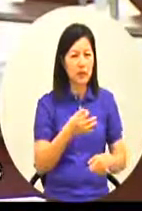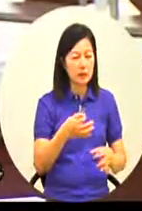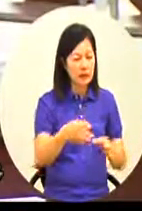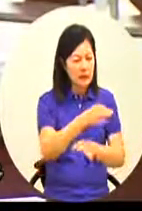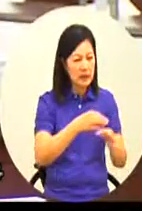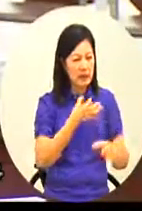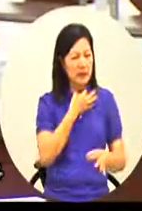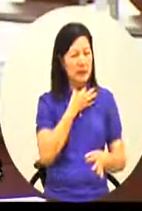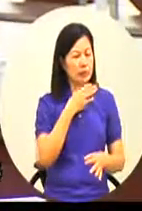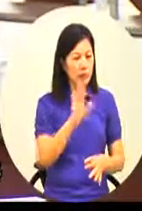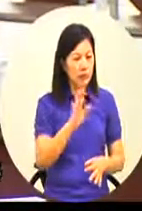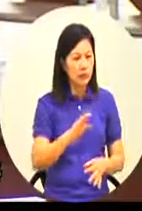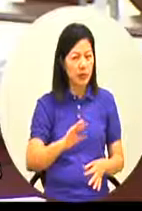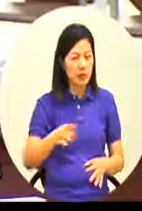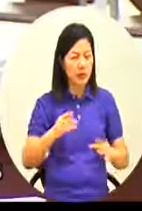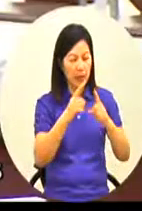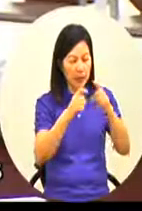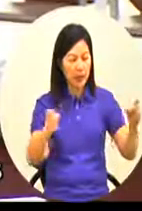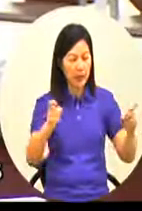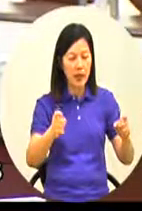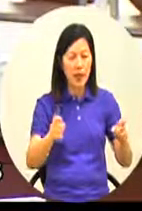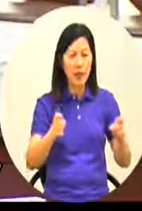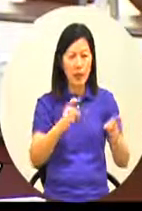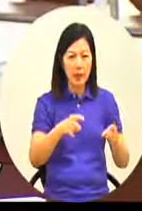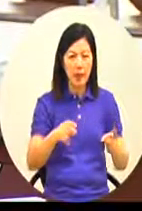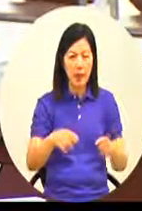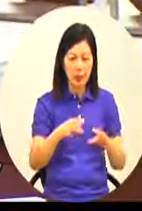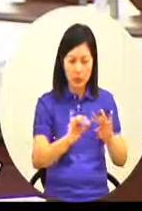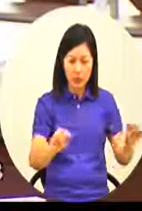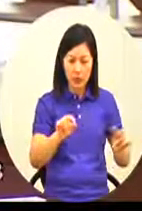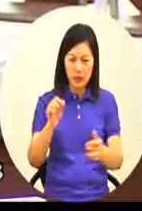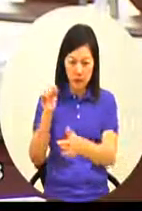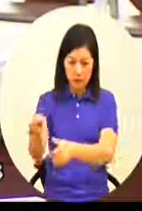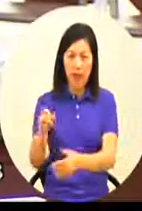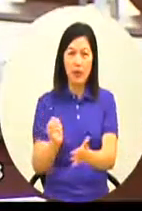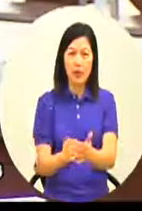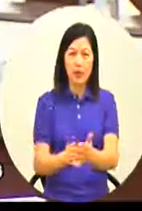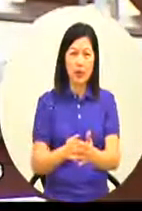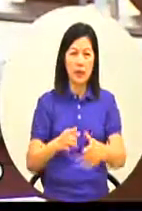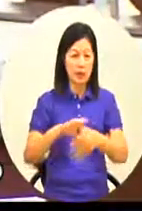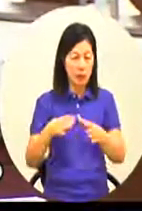甲恁变更了，由庙甲恁买土地，买文化保存区嘛吼。啊，买